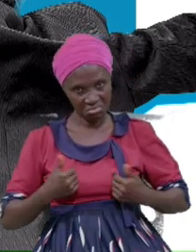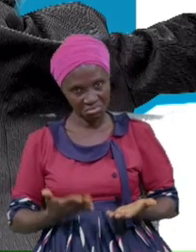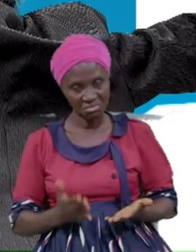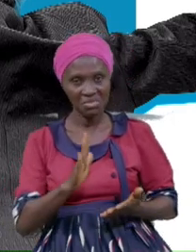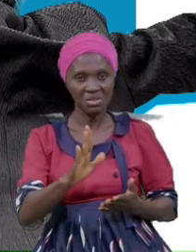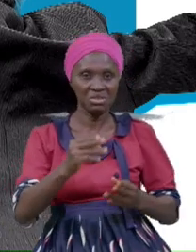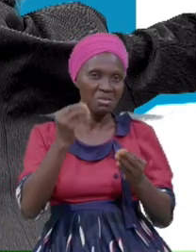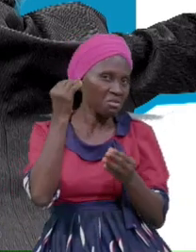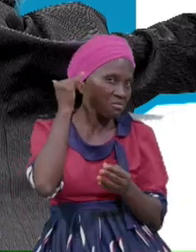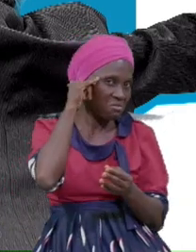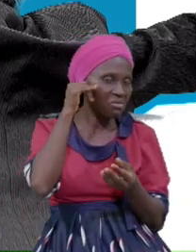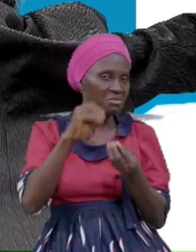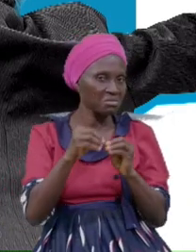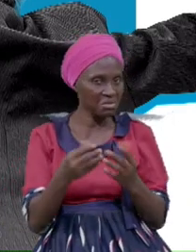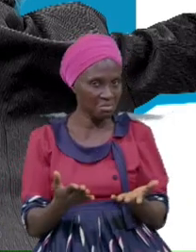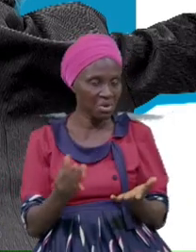pour que nous puissions vous aider